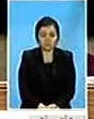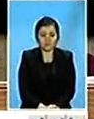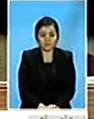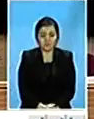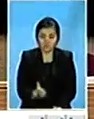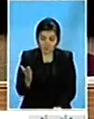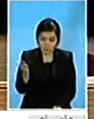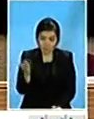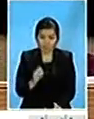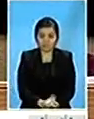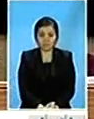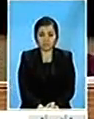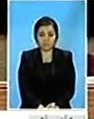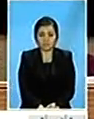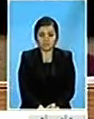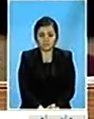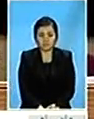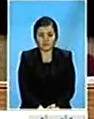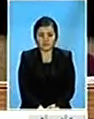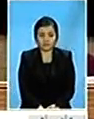เชิญครับ